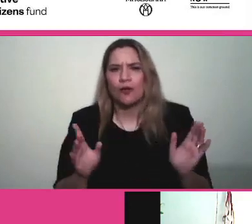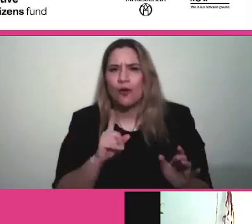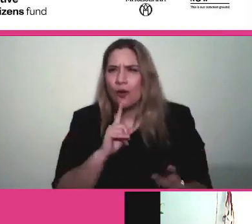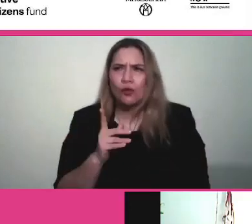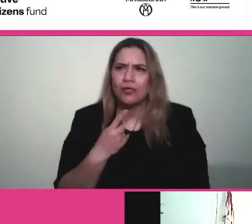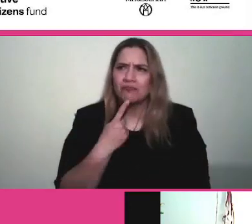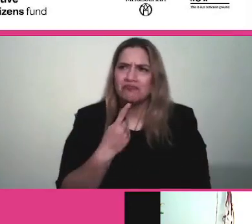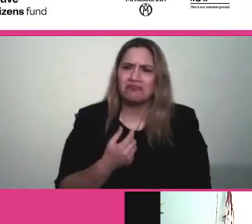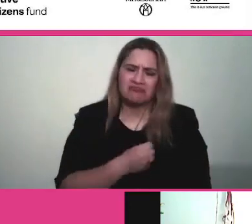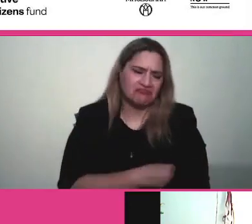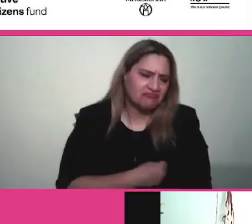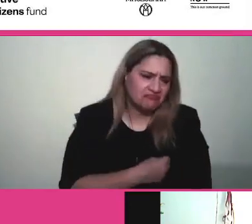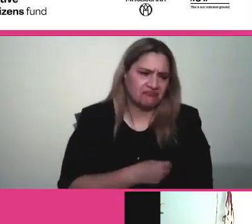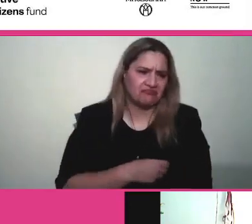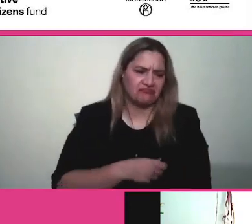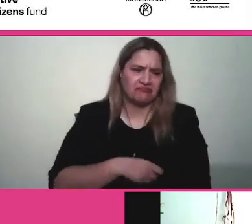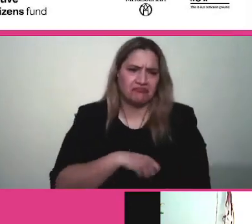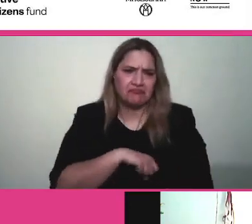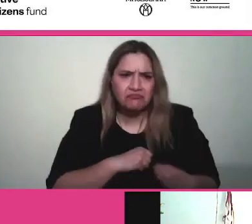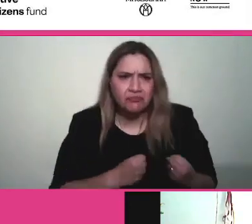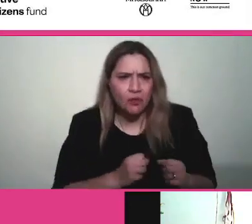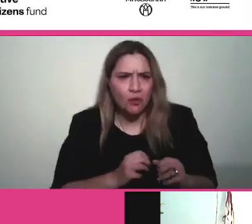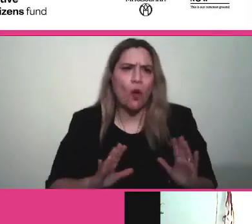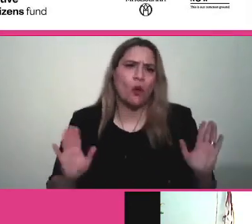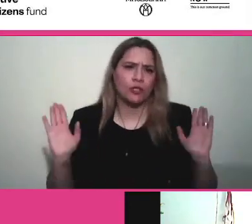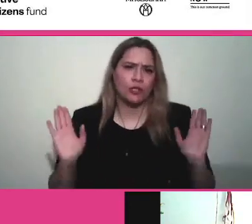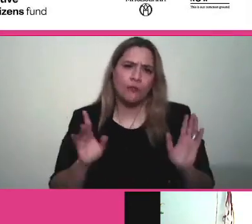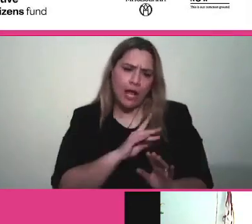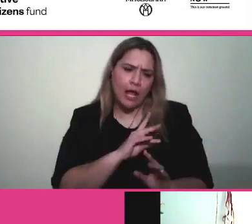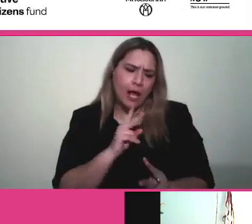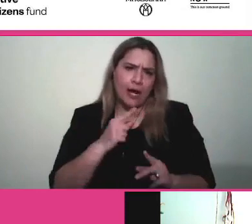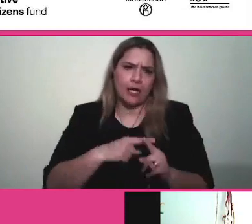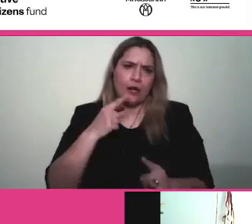εκφράσω δυσαρέσκεια ή κάτι άλλο.